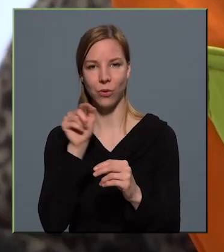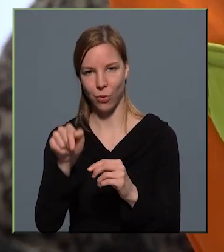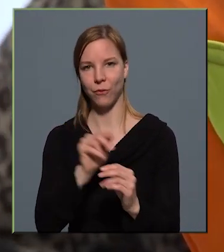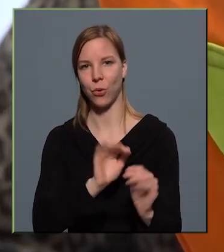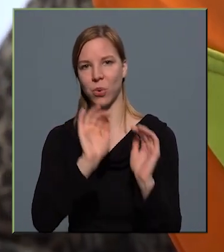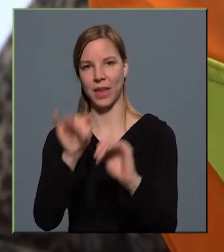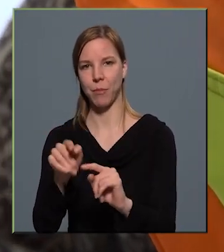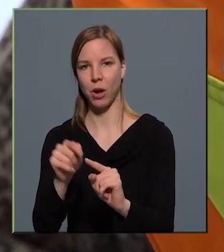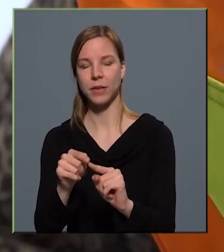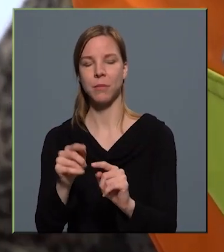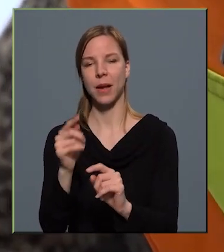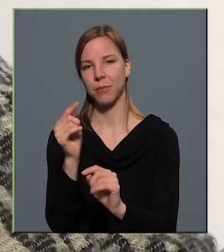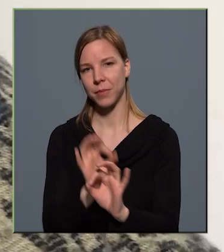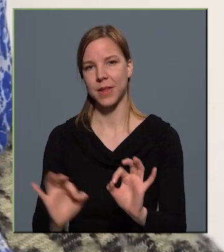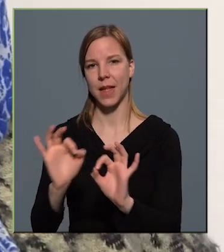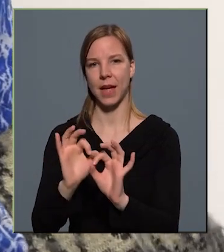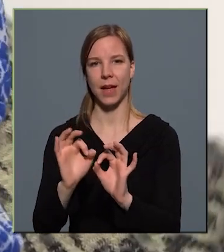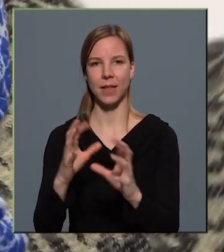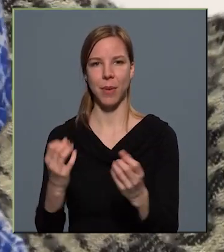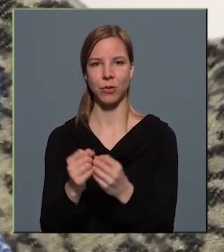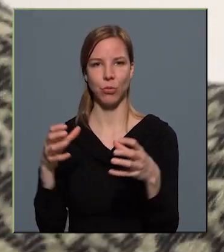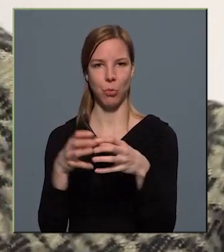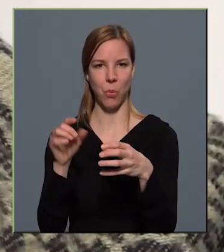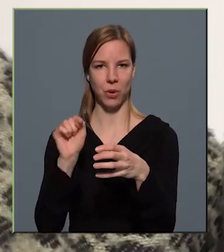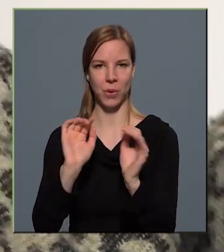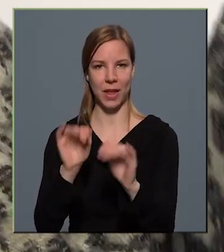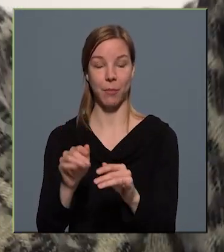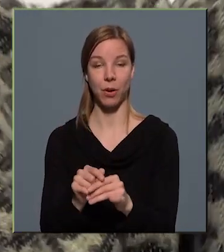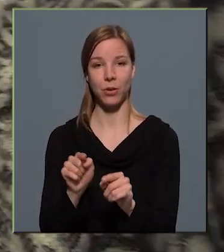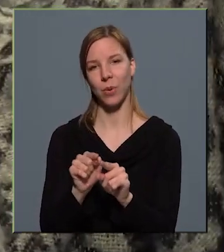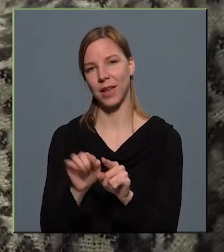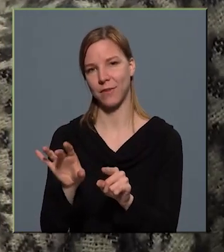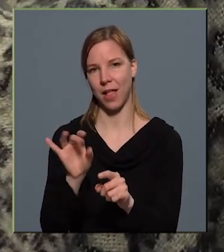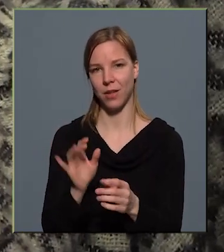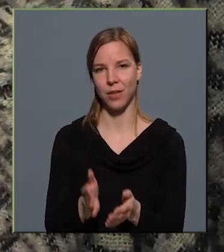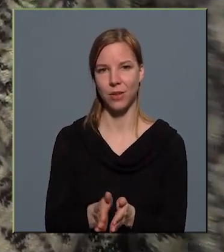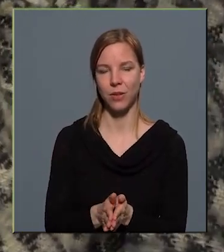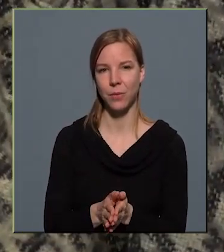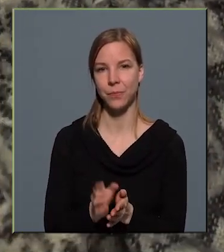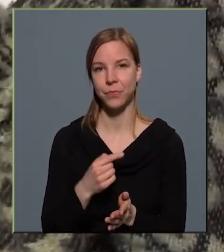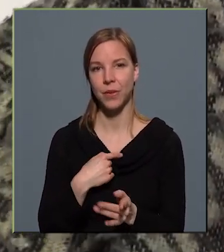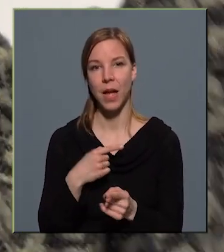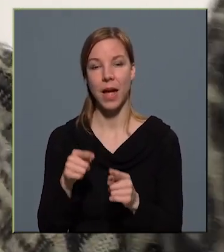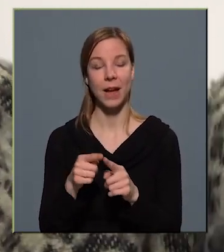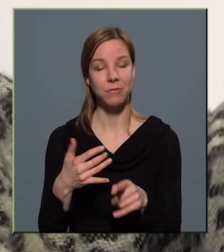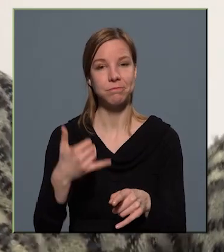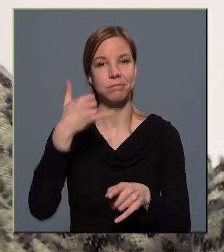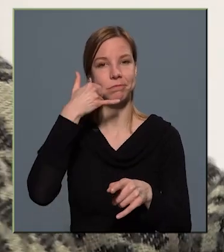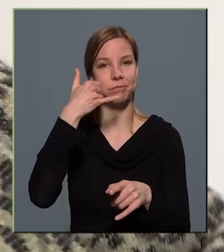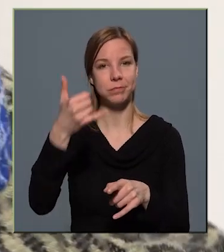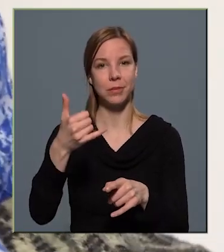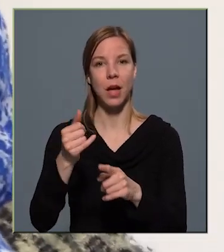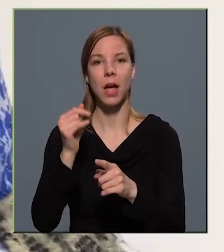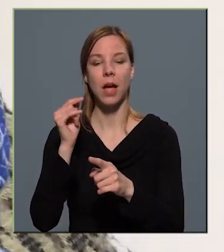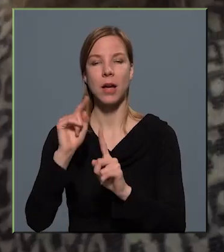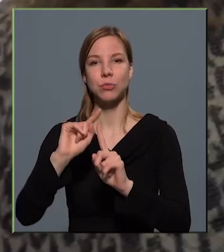mentőcsoportot, és azért választottuk ki ezt a mentőcsoportot, és ami a másik, hogy én felvettem a telefont, és Turi László felvette